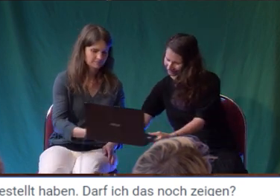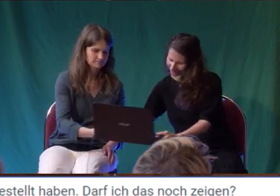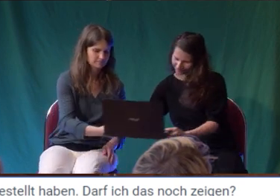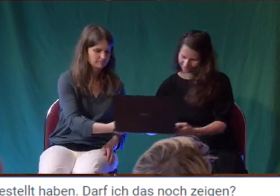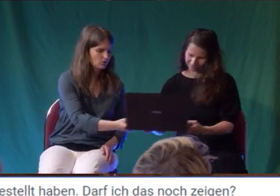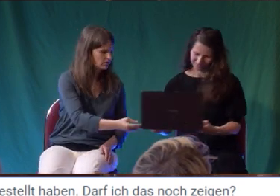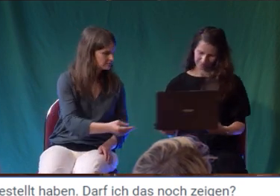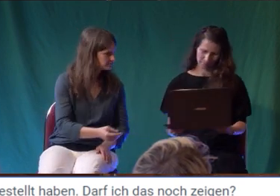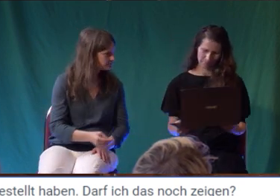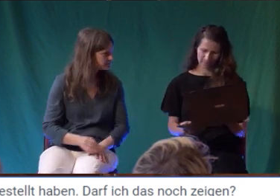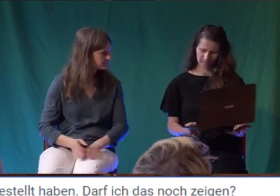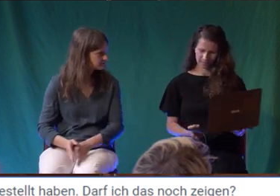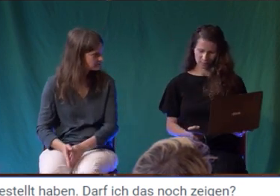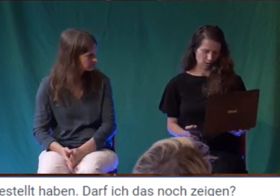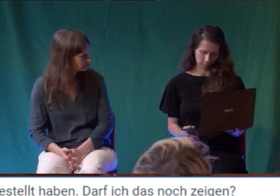ach so okay